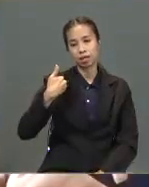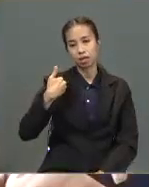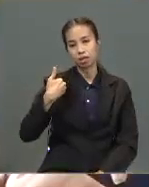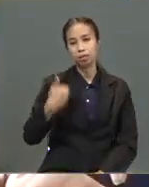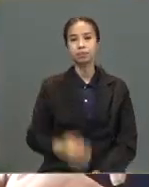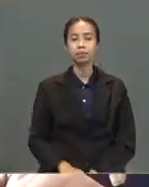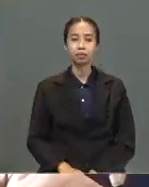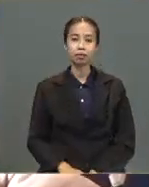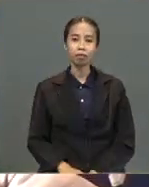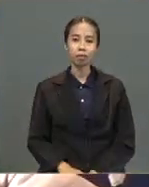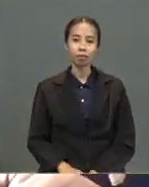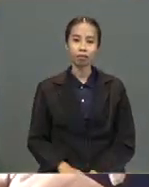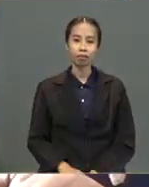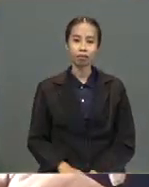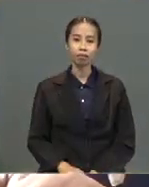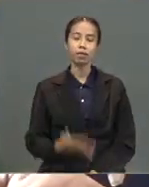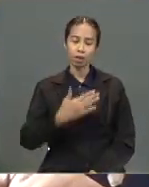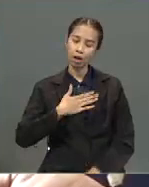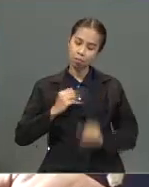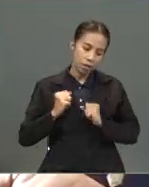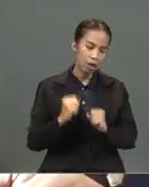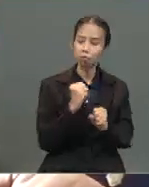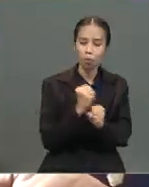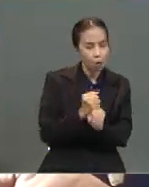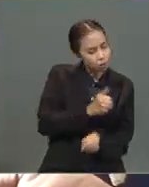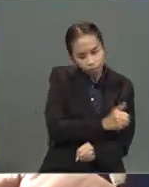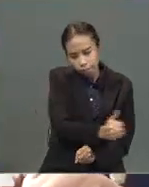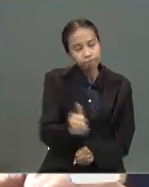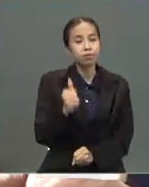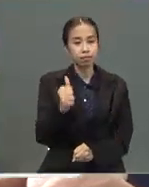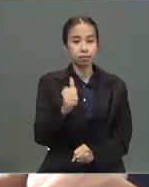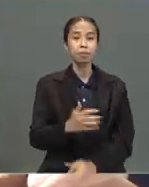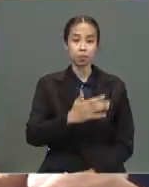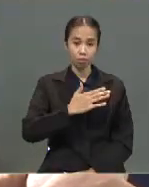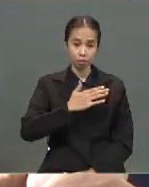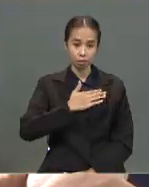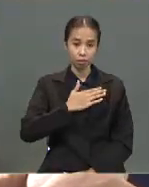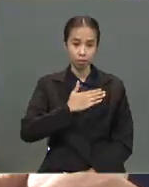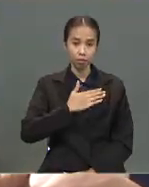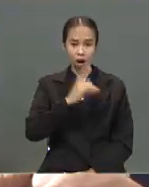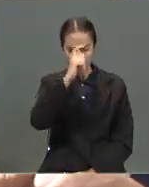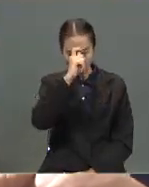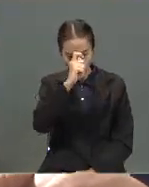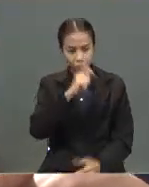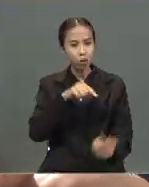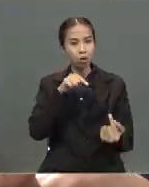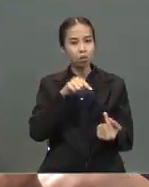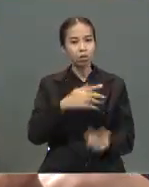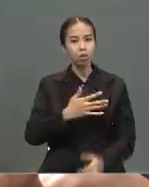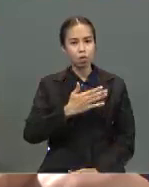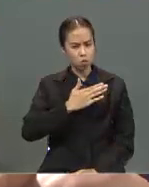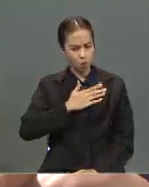หาอะไรมากมายก็พยายามทำทุกอย่างให้ดีที่สุดแล้วก็เราเคารพนะครับในคำ